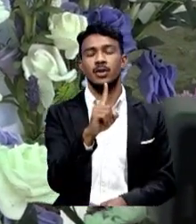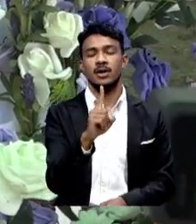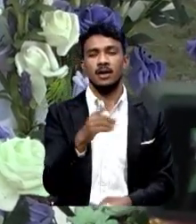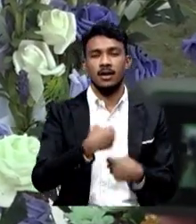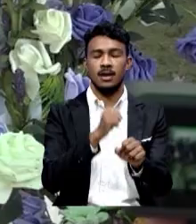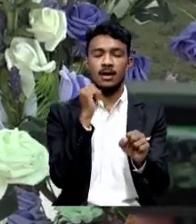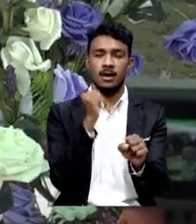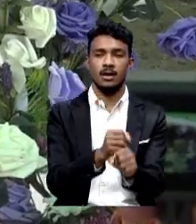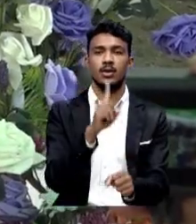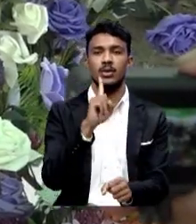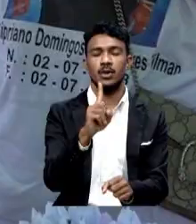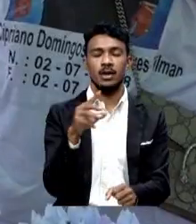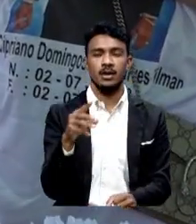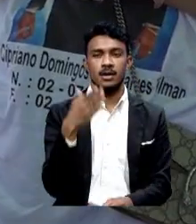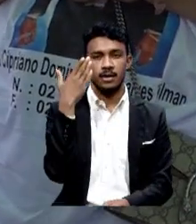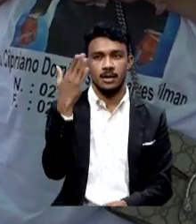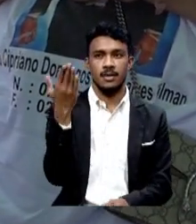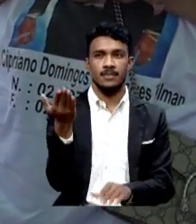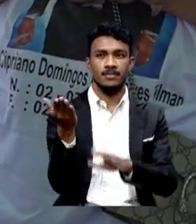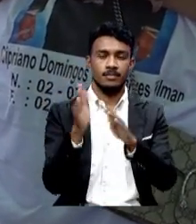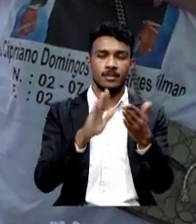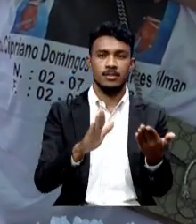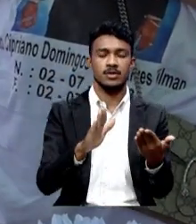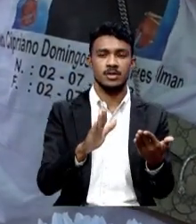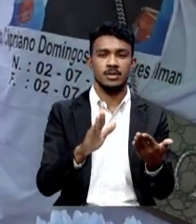tinang ami ni pai mos fila.